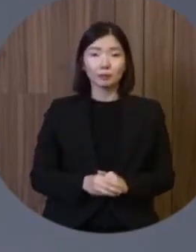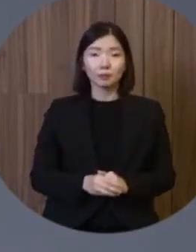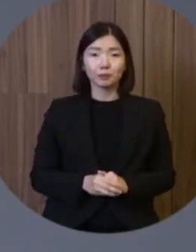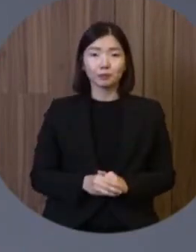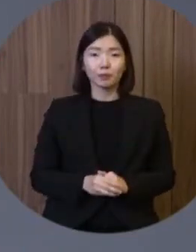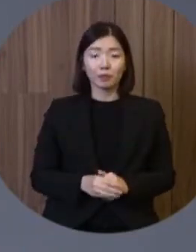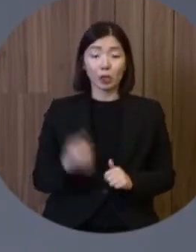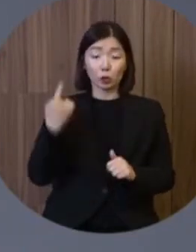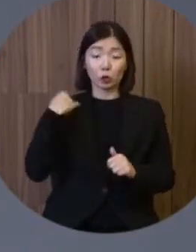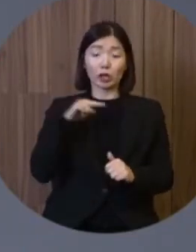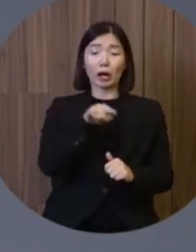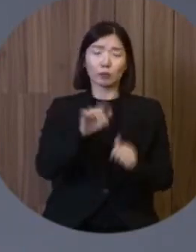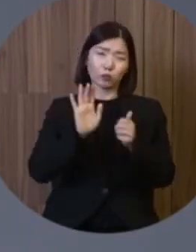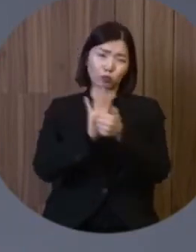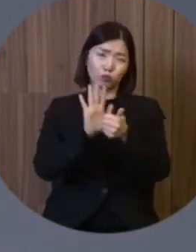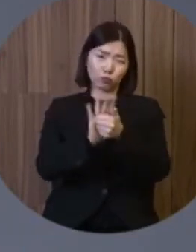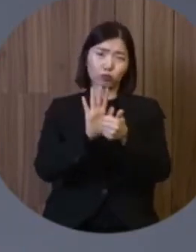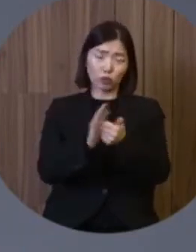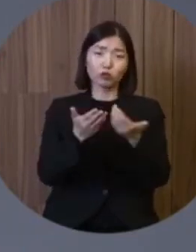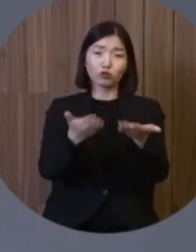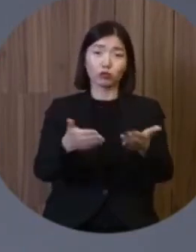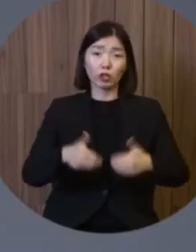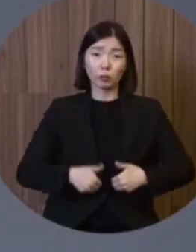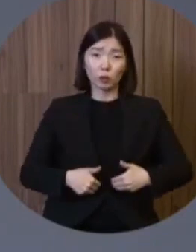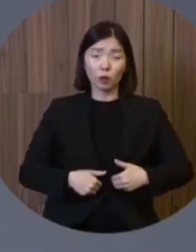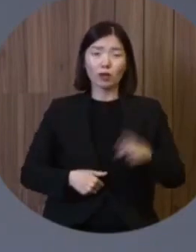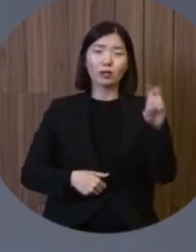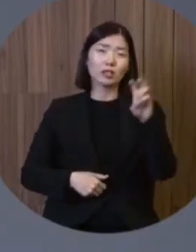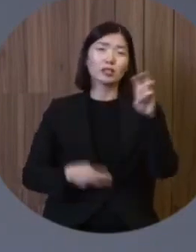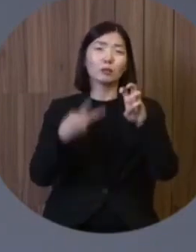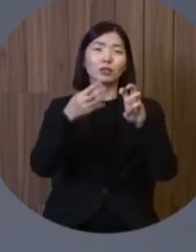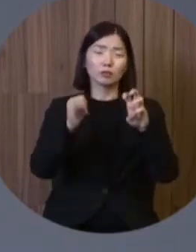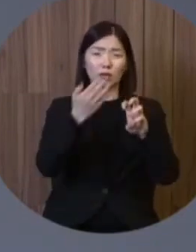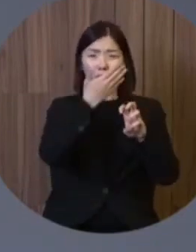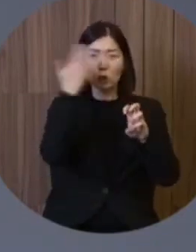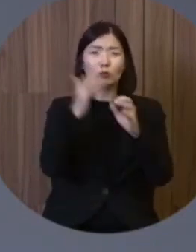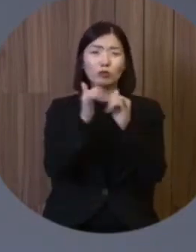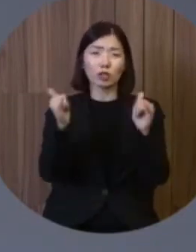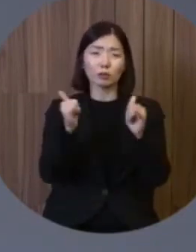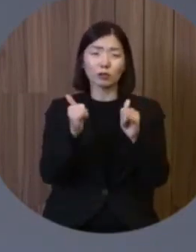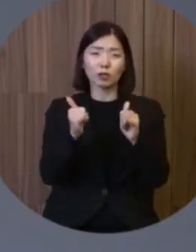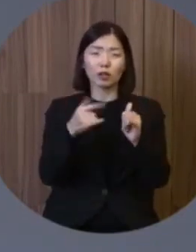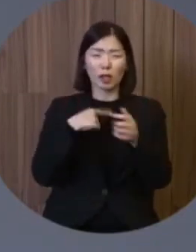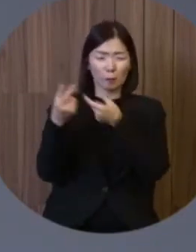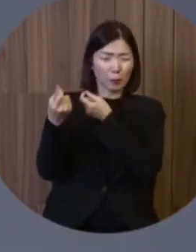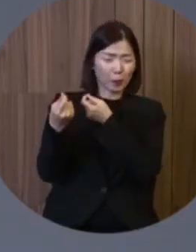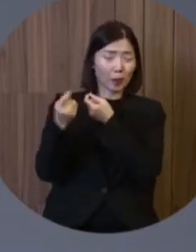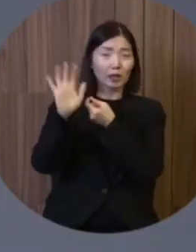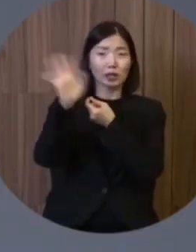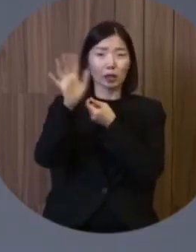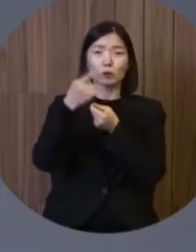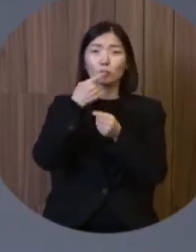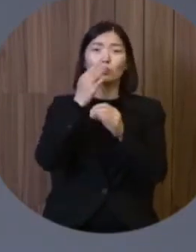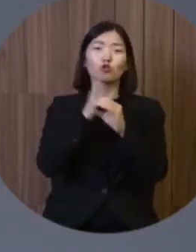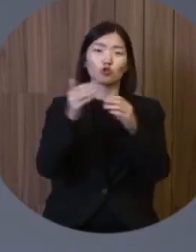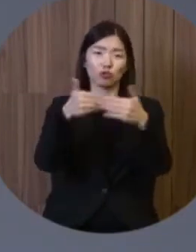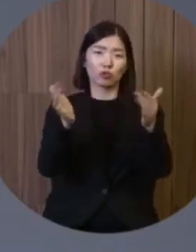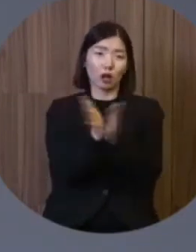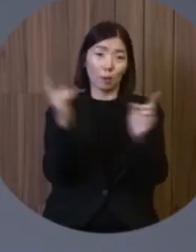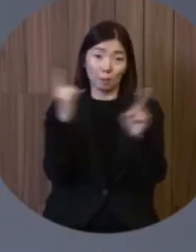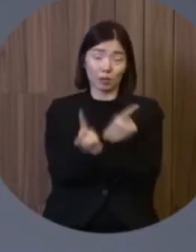장강의 뒷물결이 앞물결을 밀고 나가야 합니다. 20, 30대 청년이 희망을 걸 수 있도록 꼰대의 정당으로 비친 민주당을 확 바꿔야